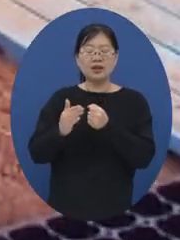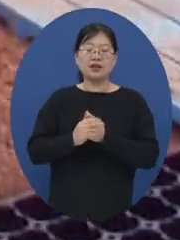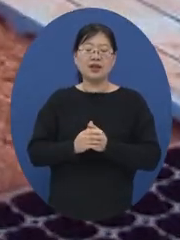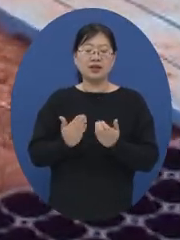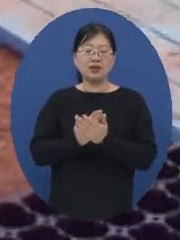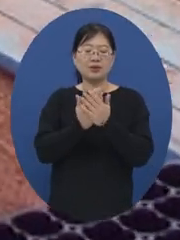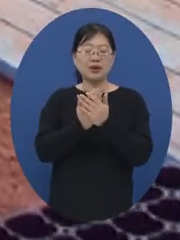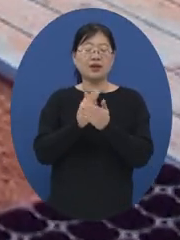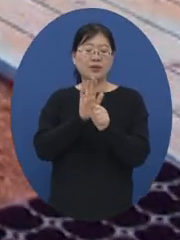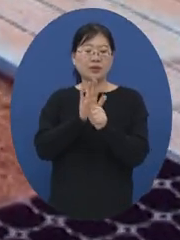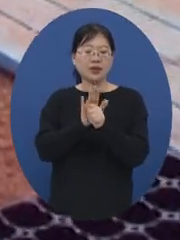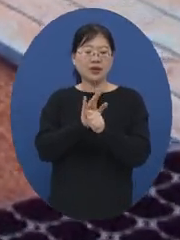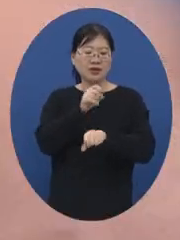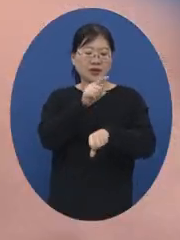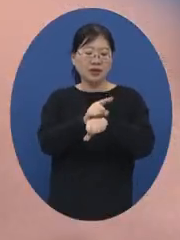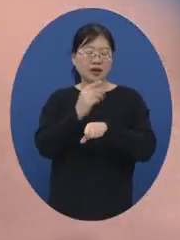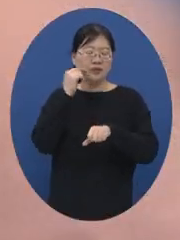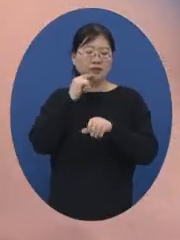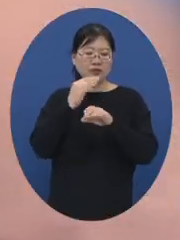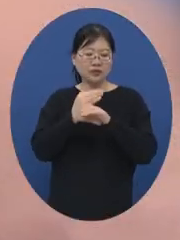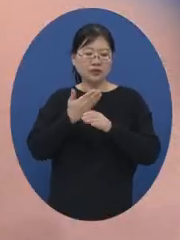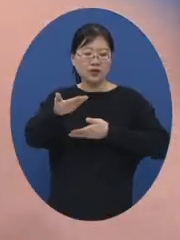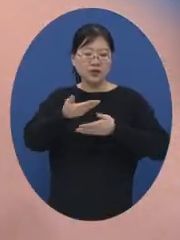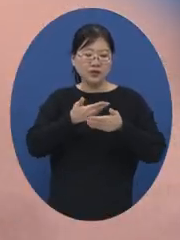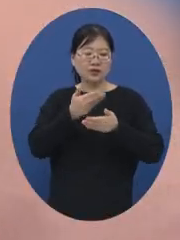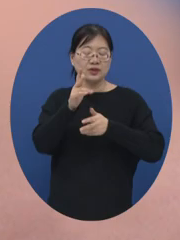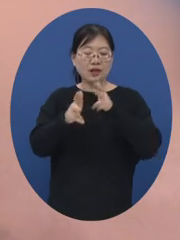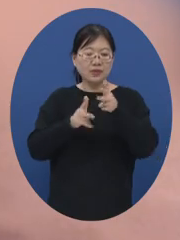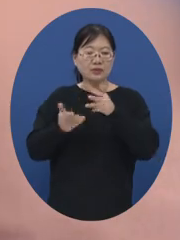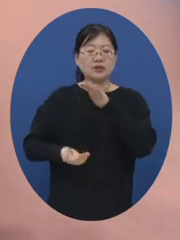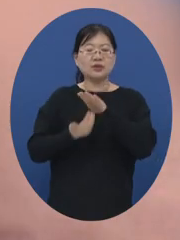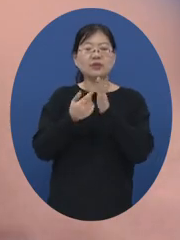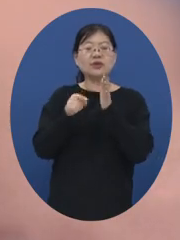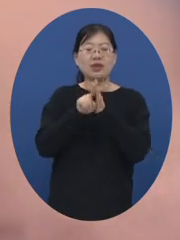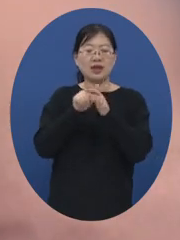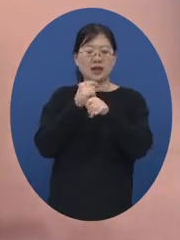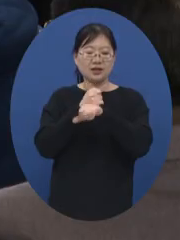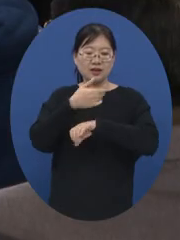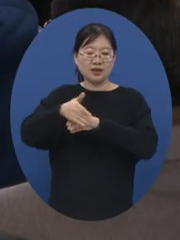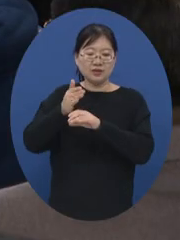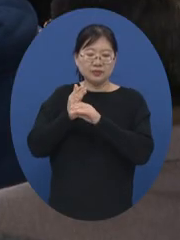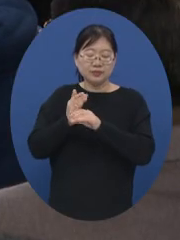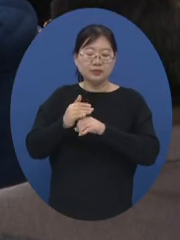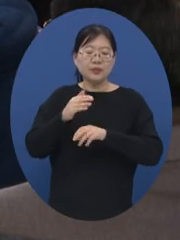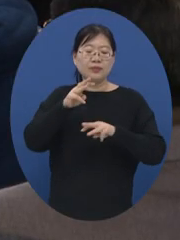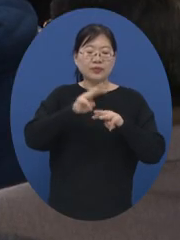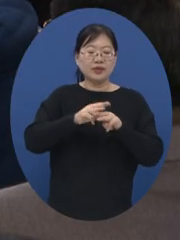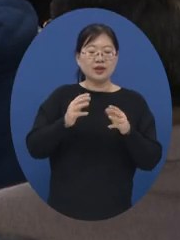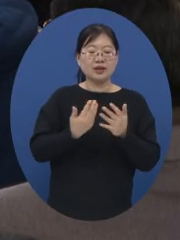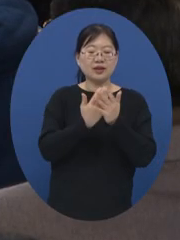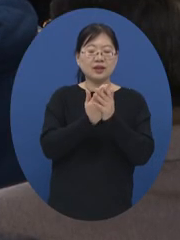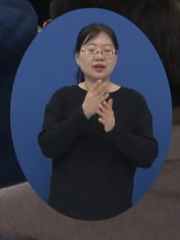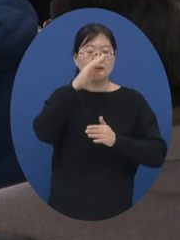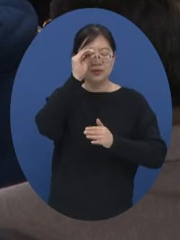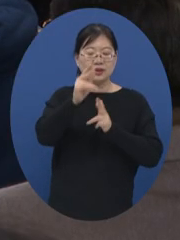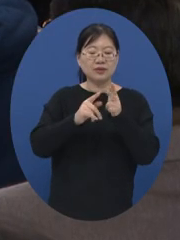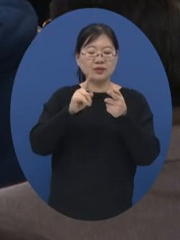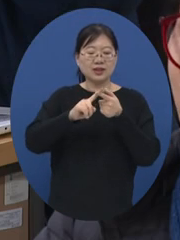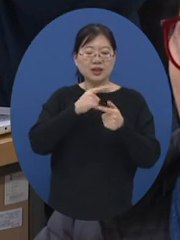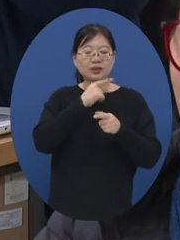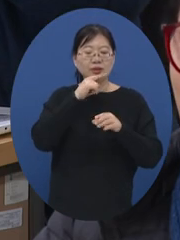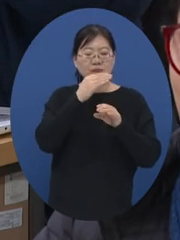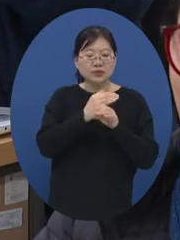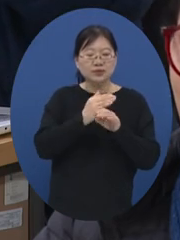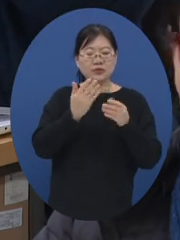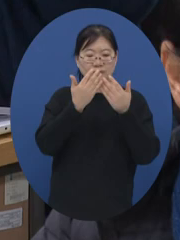사업을 넘어 개발 협력 성격의 남북교류 협력 사업이 이뤄지도록 하겠다는 구상입니다. 농촌개발 시범 사업에 대한 대북 면제도